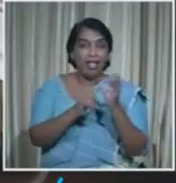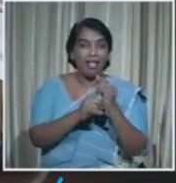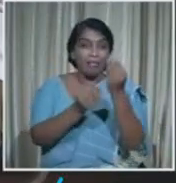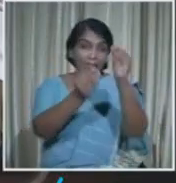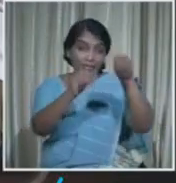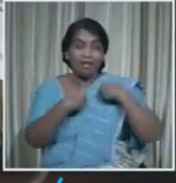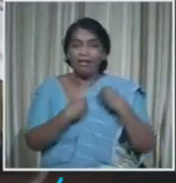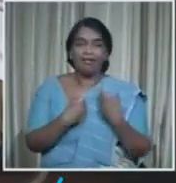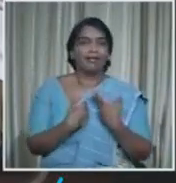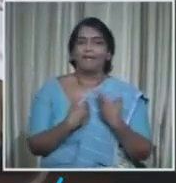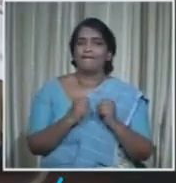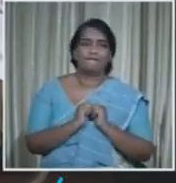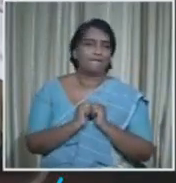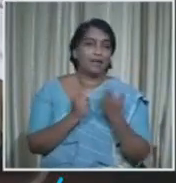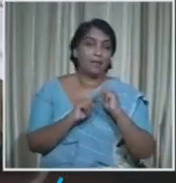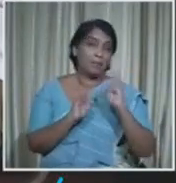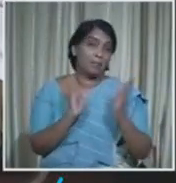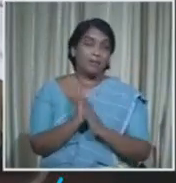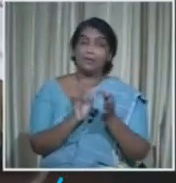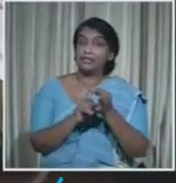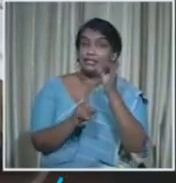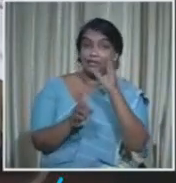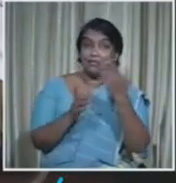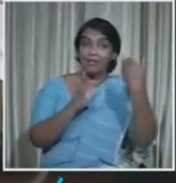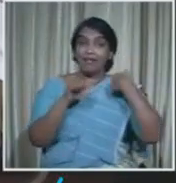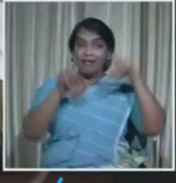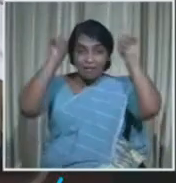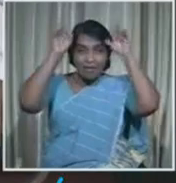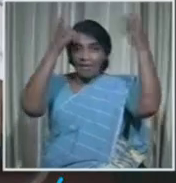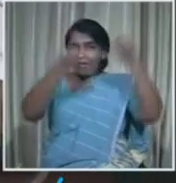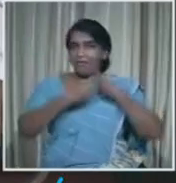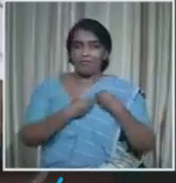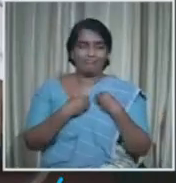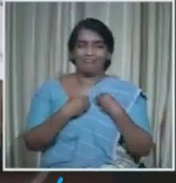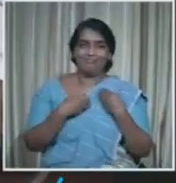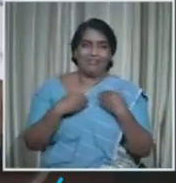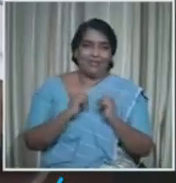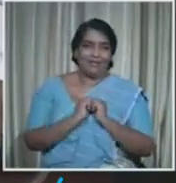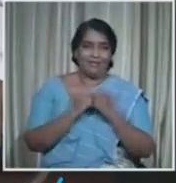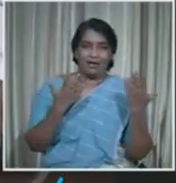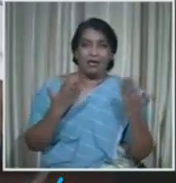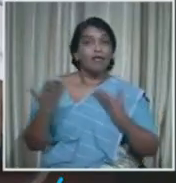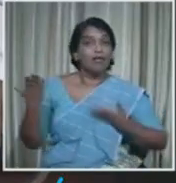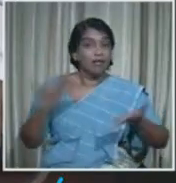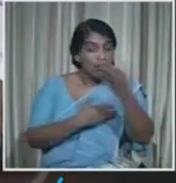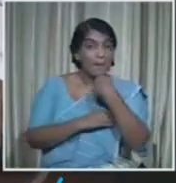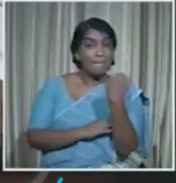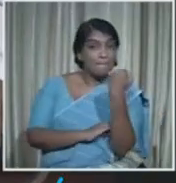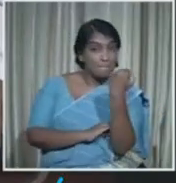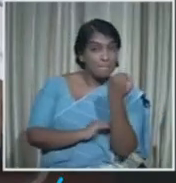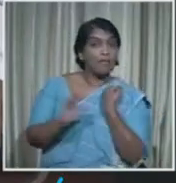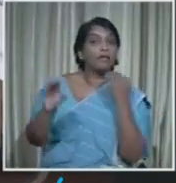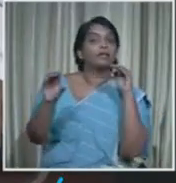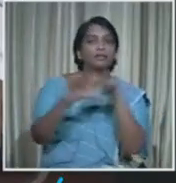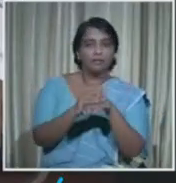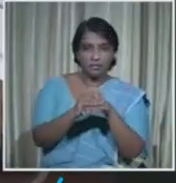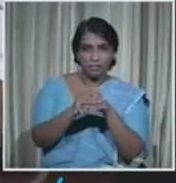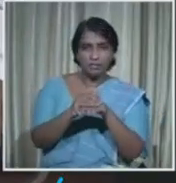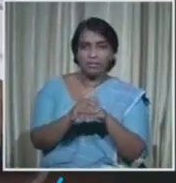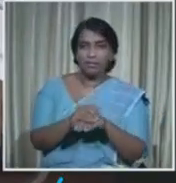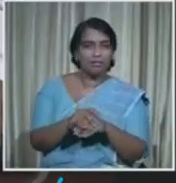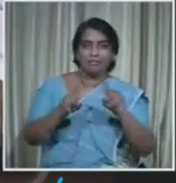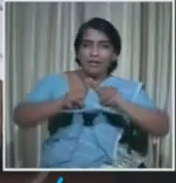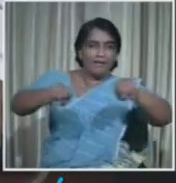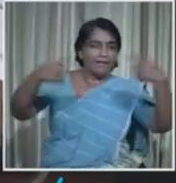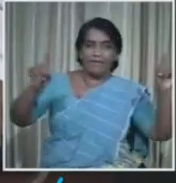දාගන්න අගමැති ජනාධිපති යන් තට්ටු දාගන්න හොඳට මතක තියාගන්න අපි බලයට එනවා නම් එන්නේ වෙන